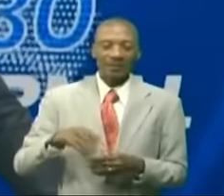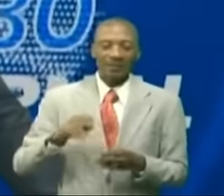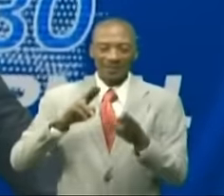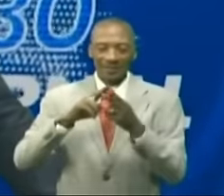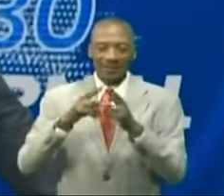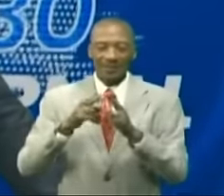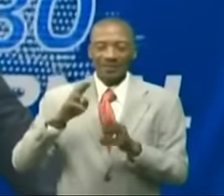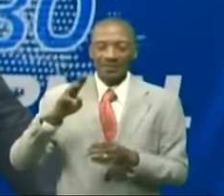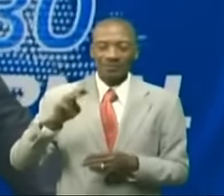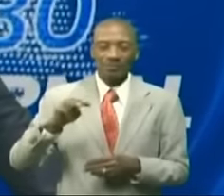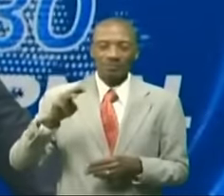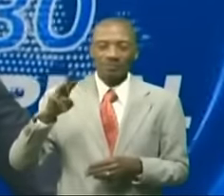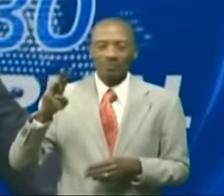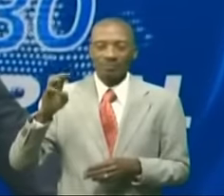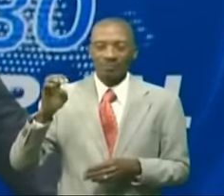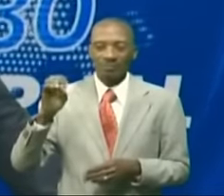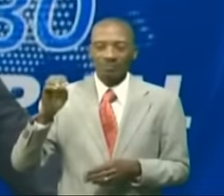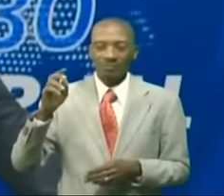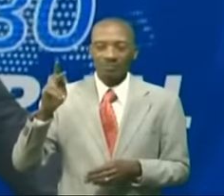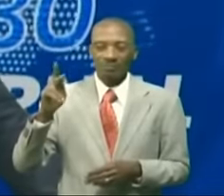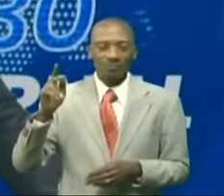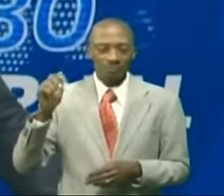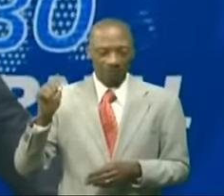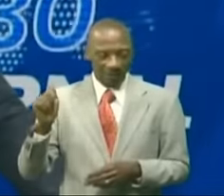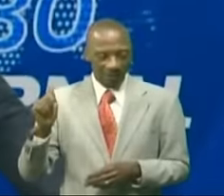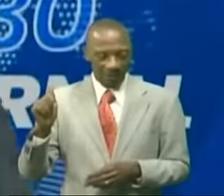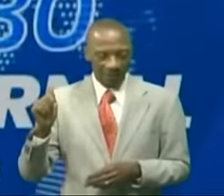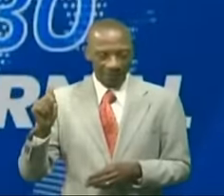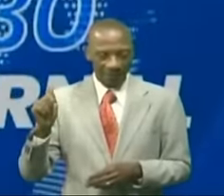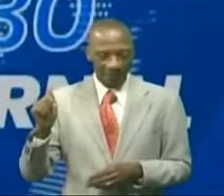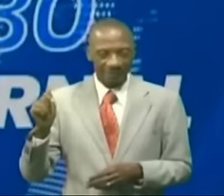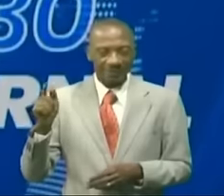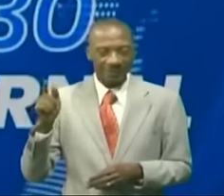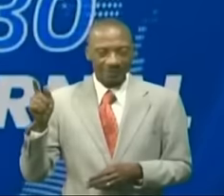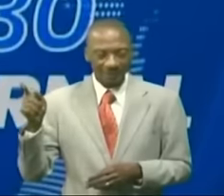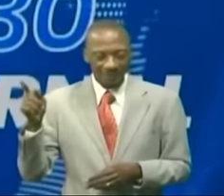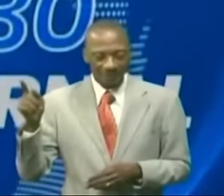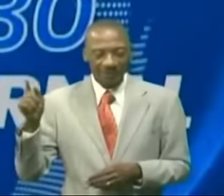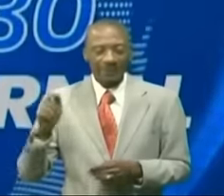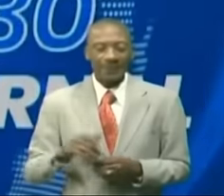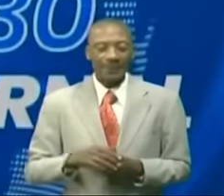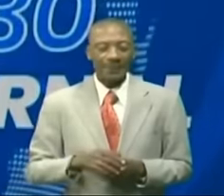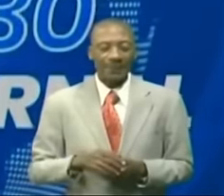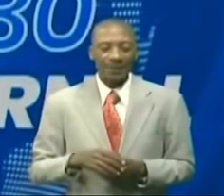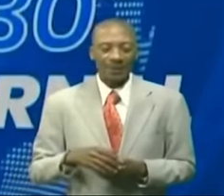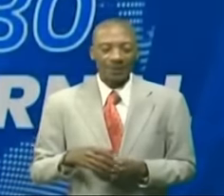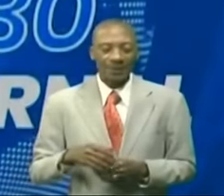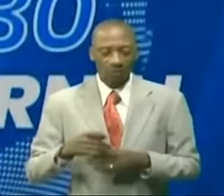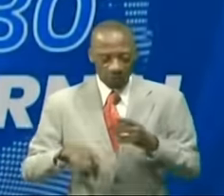déjà pour améliorer la qualité de l'éducation. Le sujet était au centre de travaux de la revue annuelle de